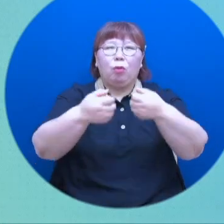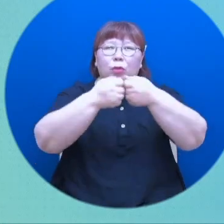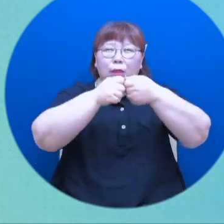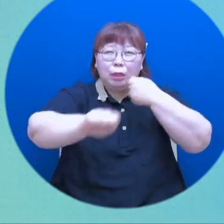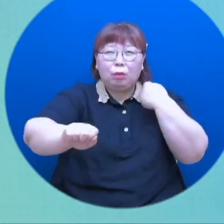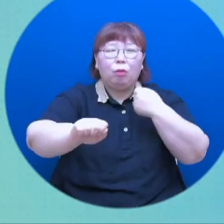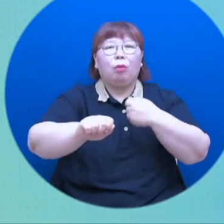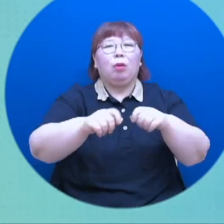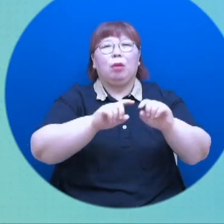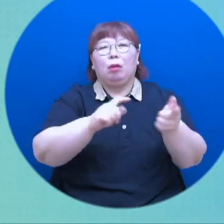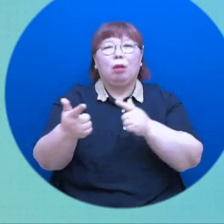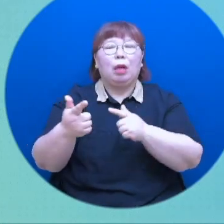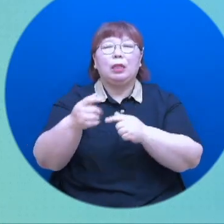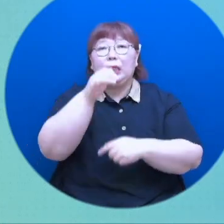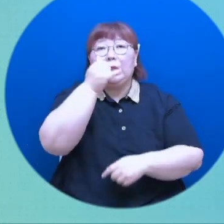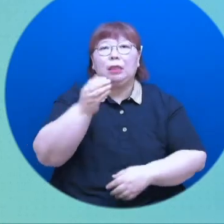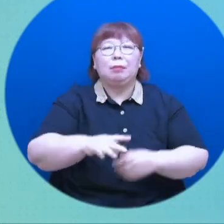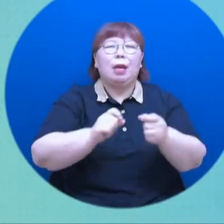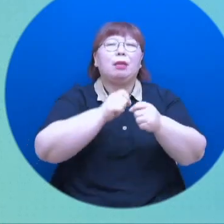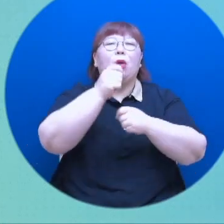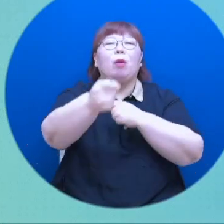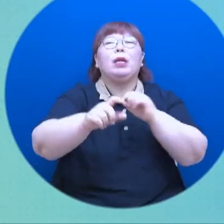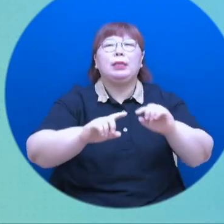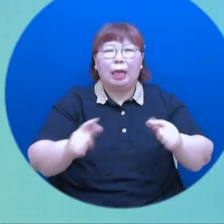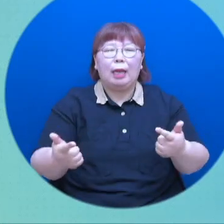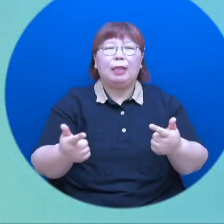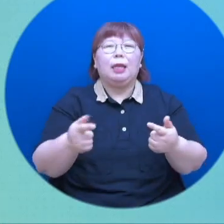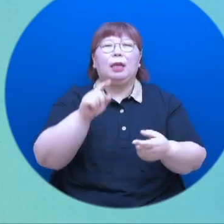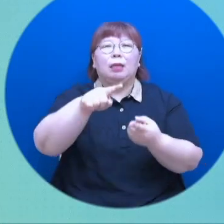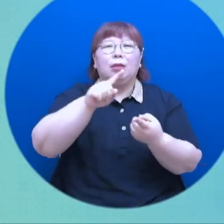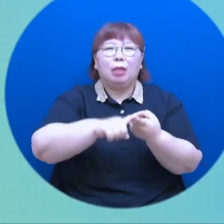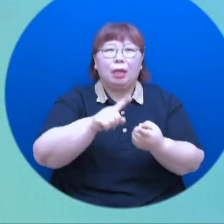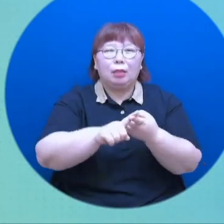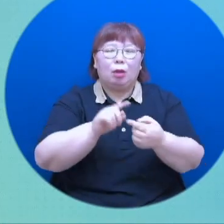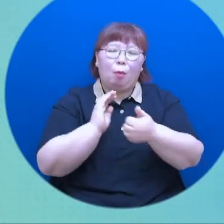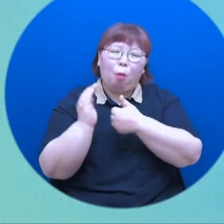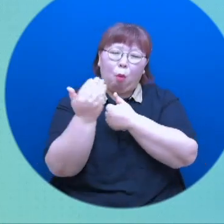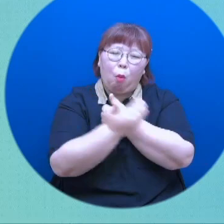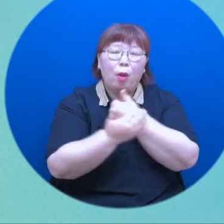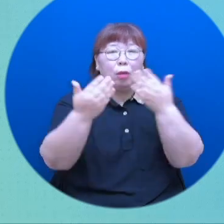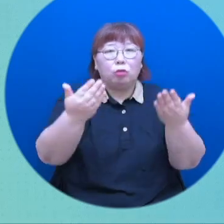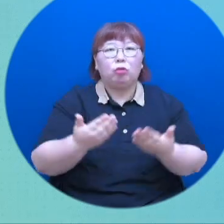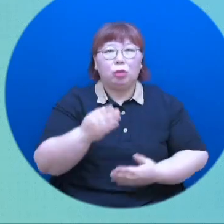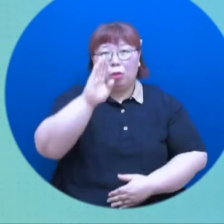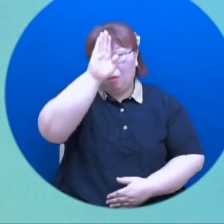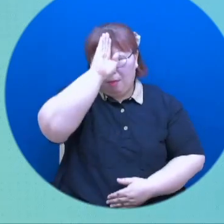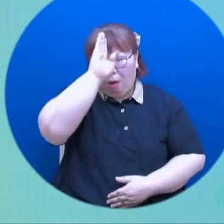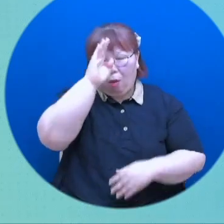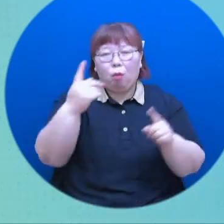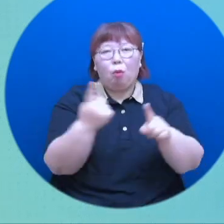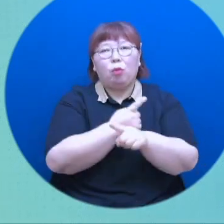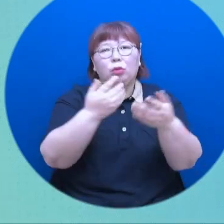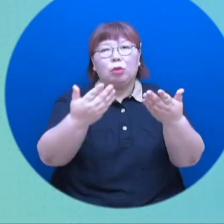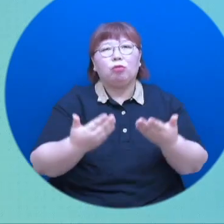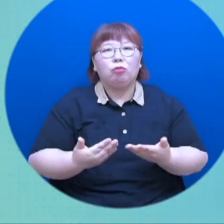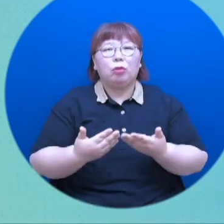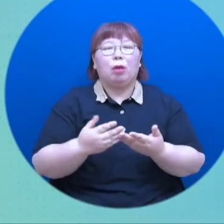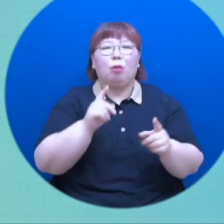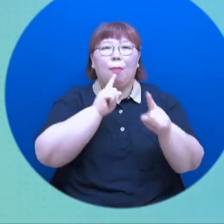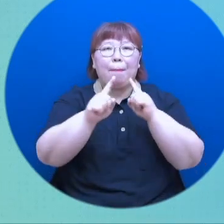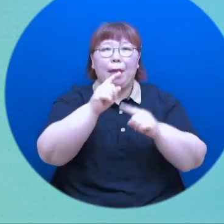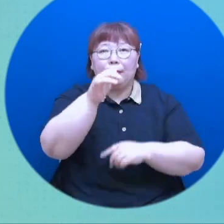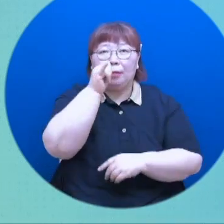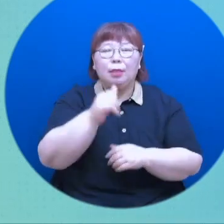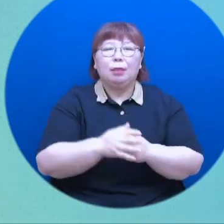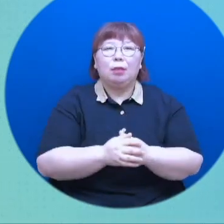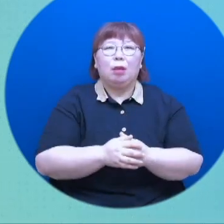것이 영원하지 않다. 뭐하다? 싸매어 주신다, 치료해 주신다 말씀을 해요.